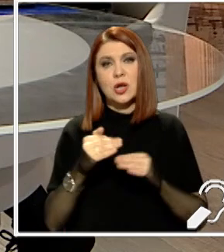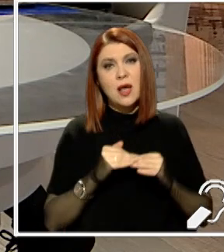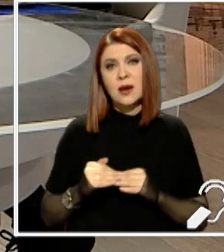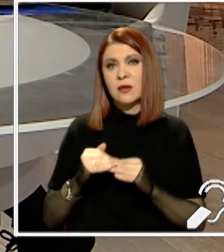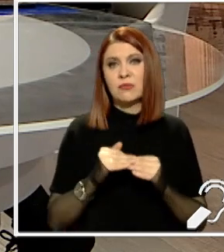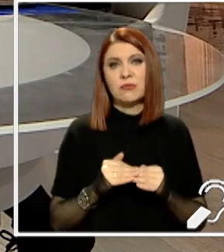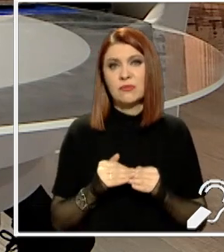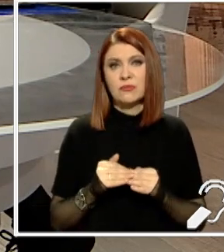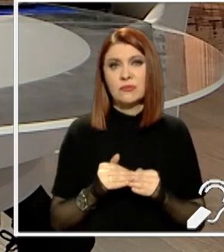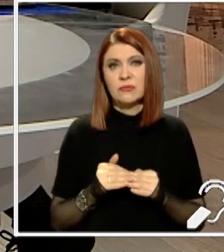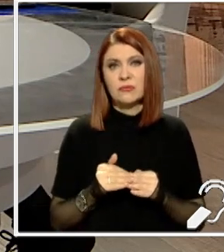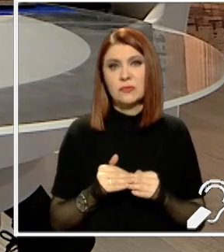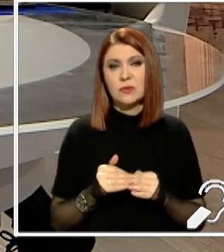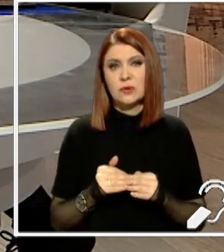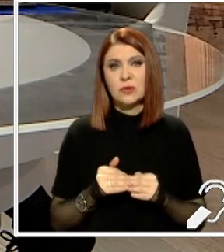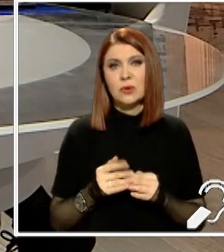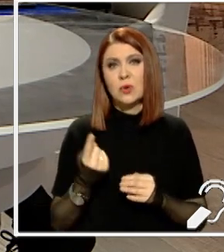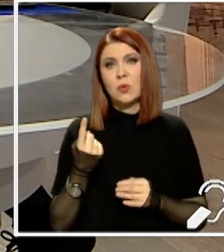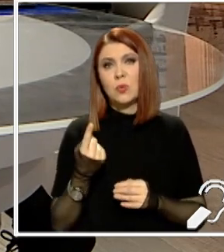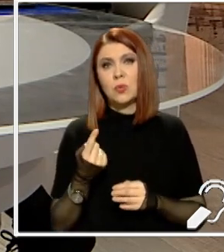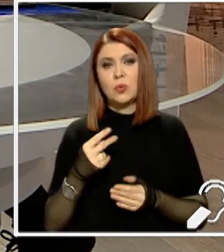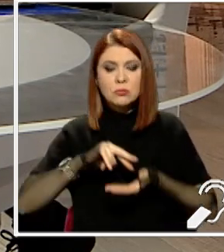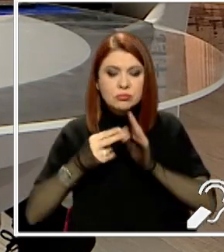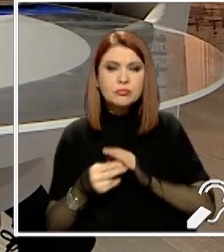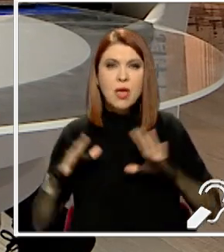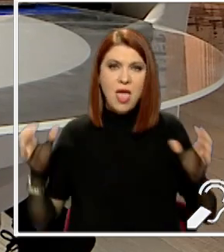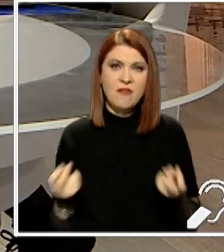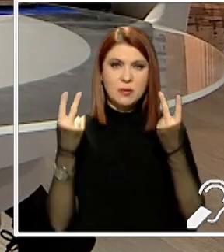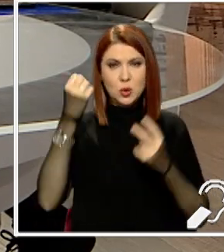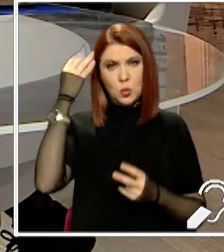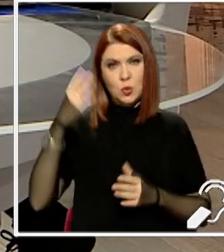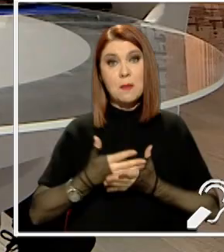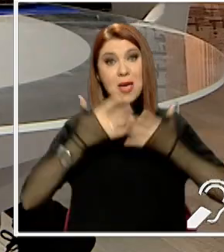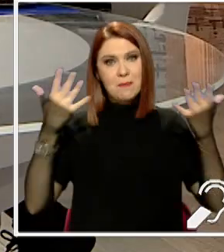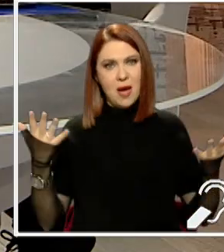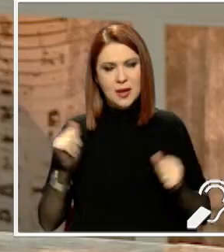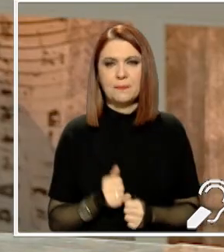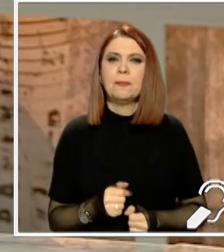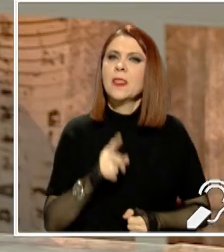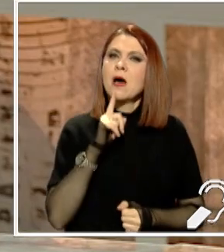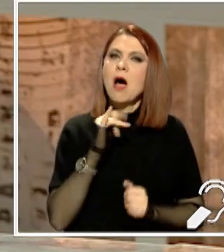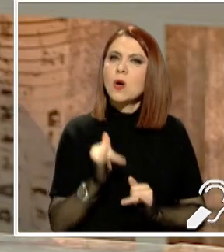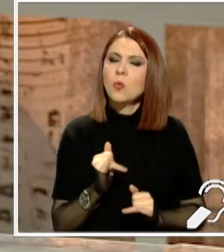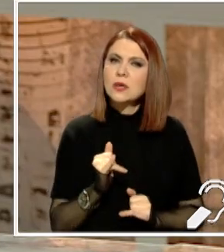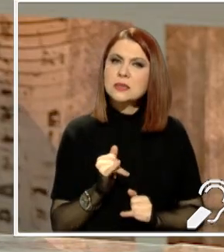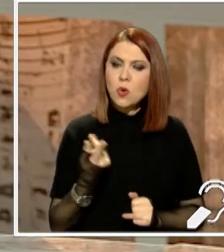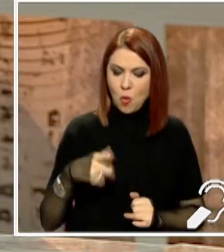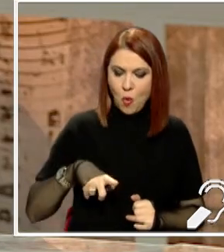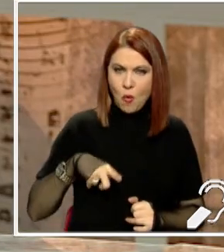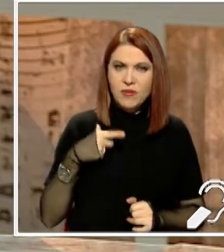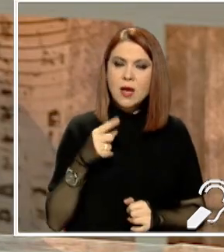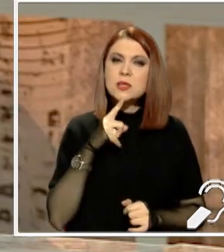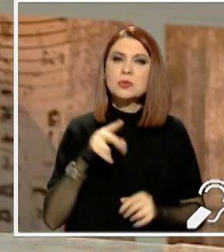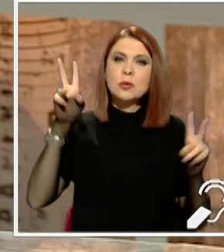nivelul unui, să spunem, curatorierii unui eveniment cultural mai amplu. Tema de anul ăsta este o viață mai